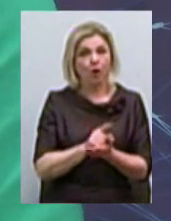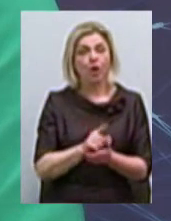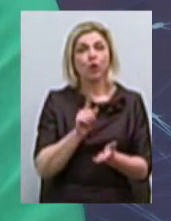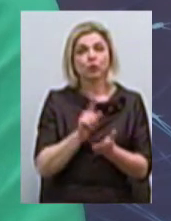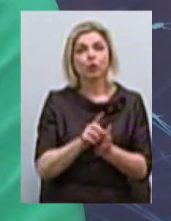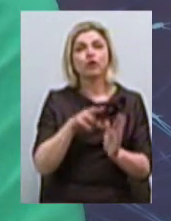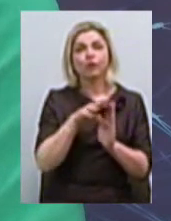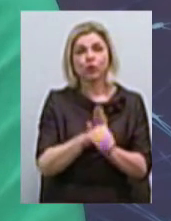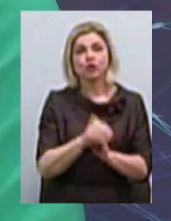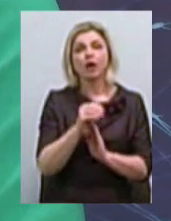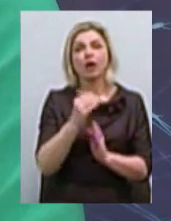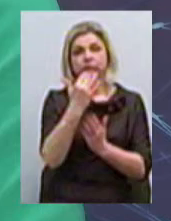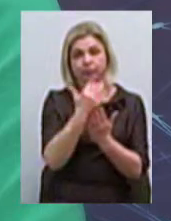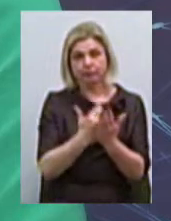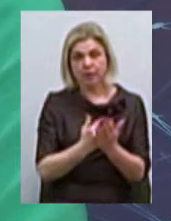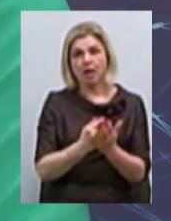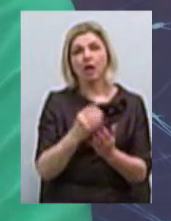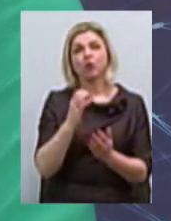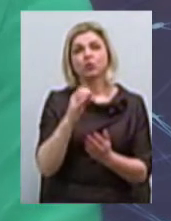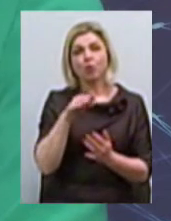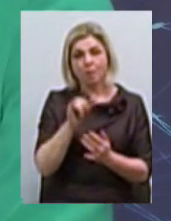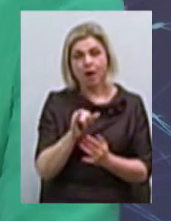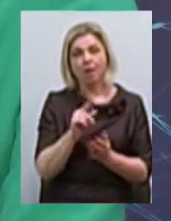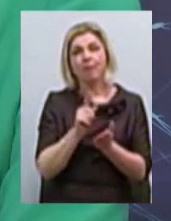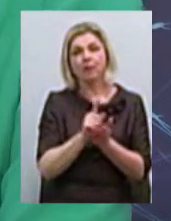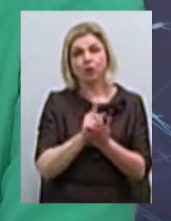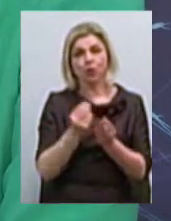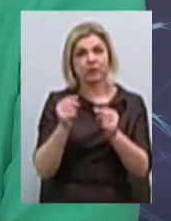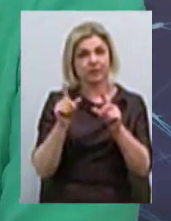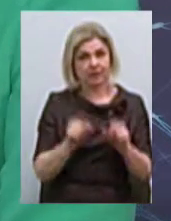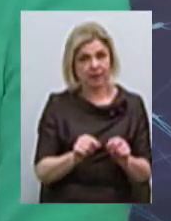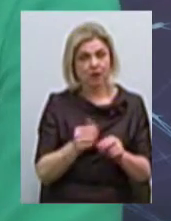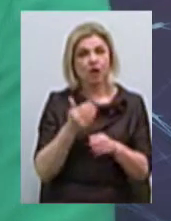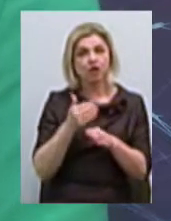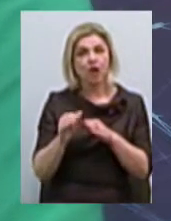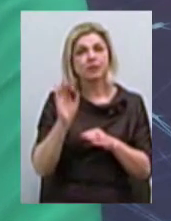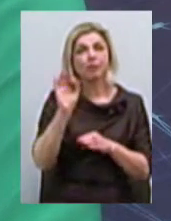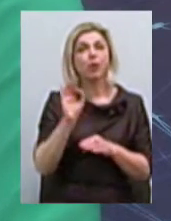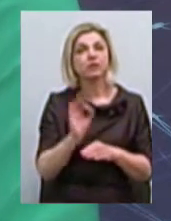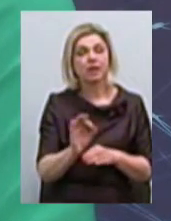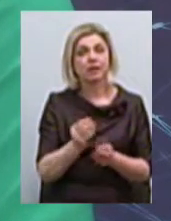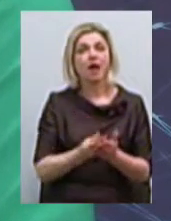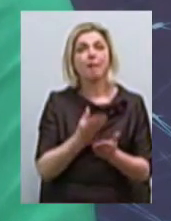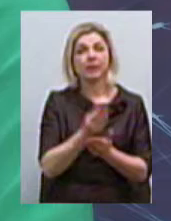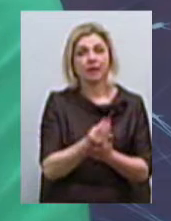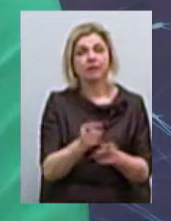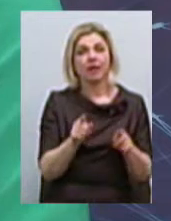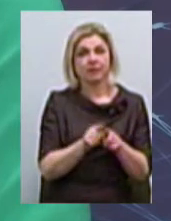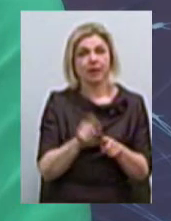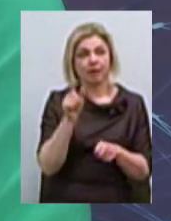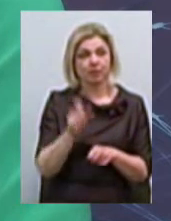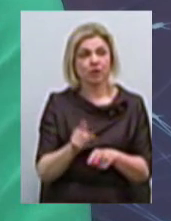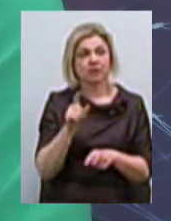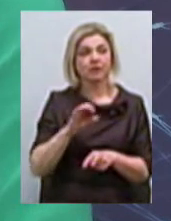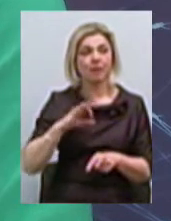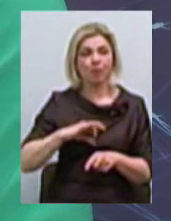складу витрат суми податкової знижки. Це частина суми процентів, сплачених таким платником податку за